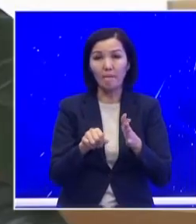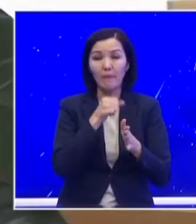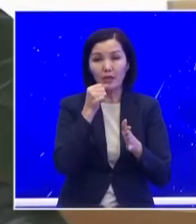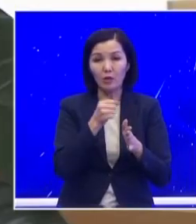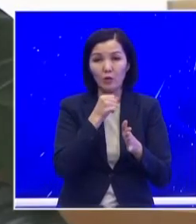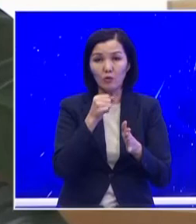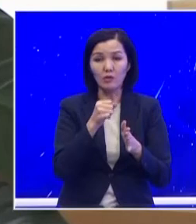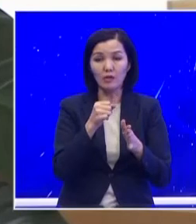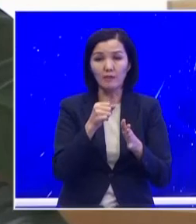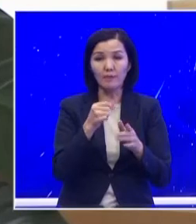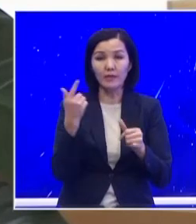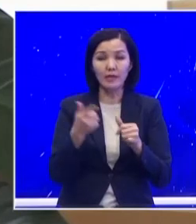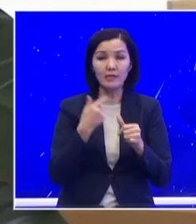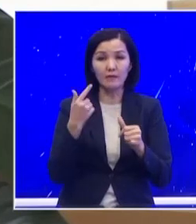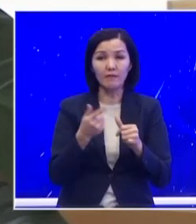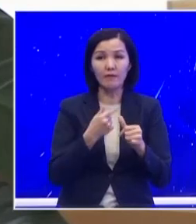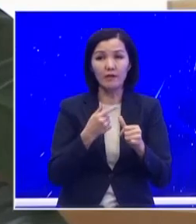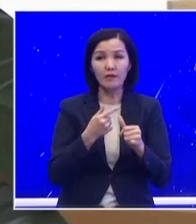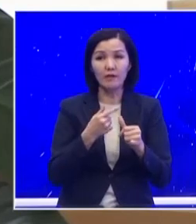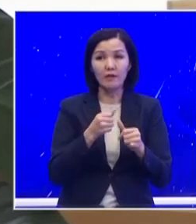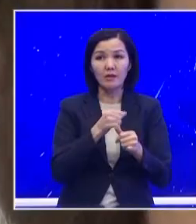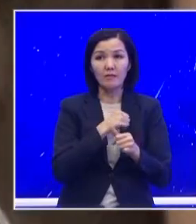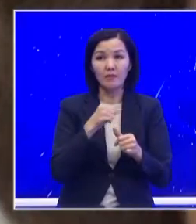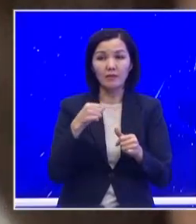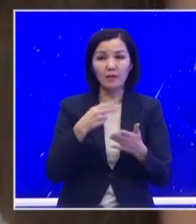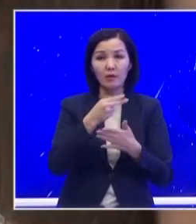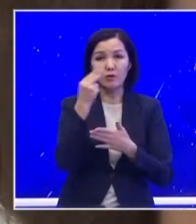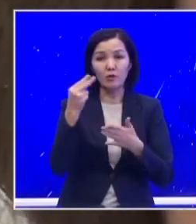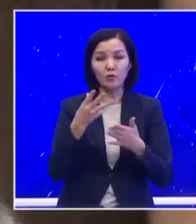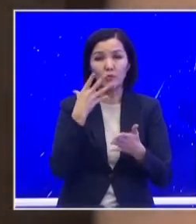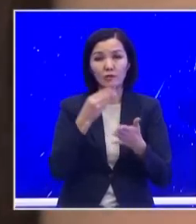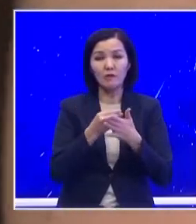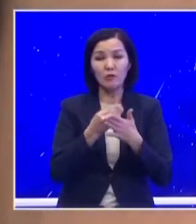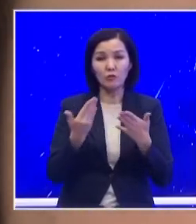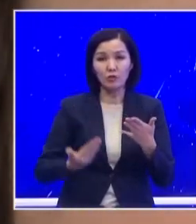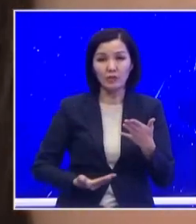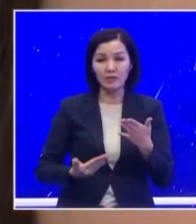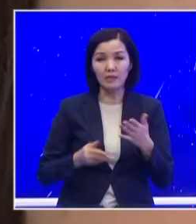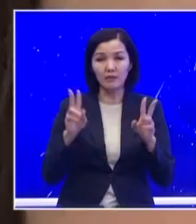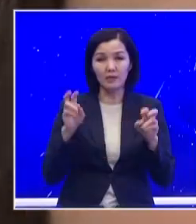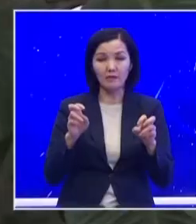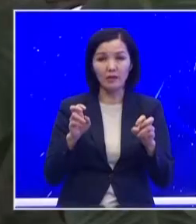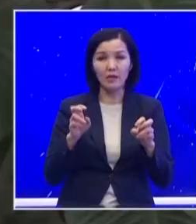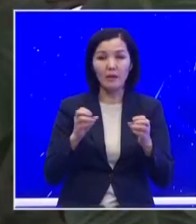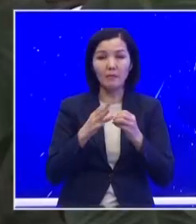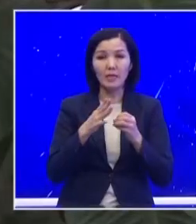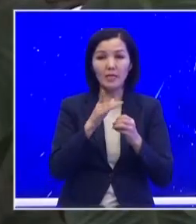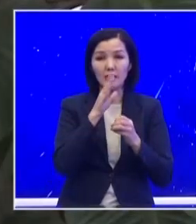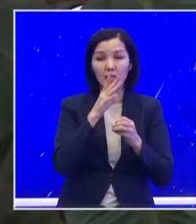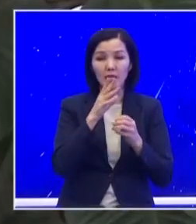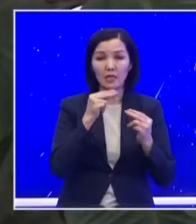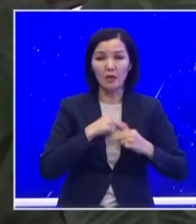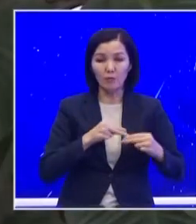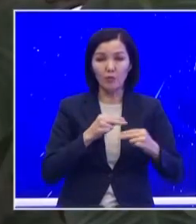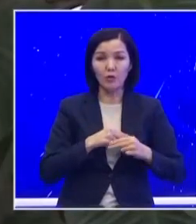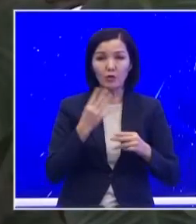назвали «Мы сами рисуем свою жизнь». На протяжении 15 лет, которые я работаю в школе, я смогла